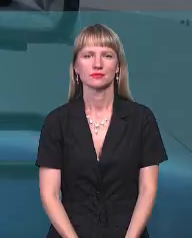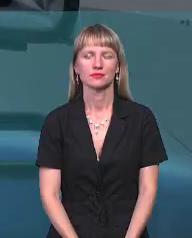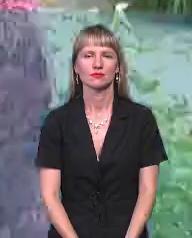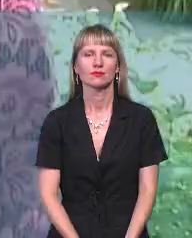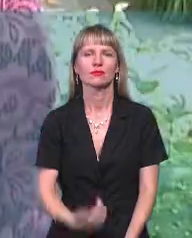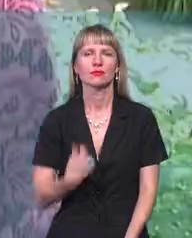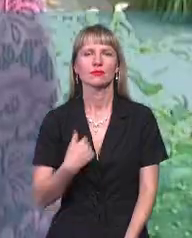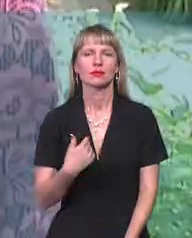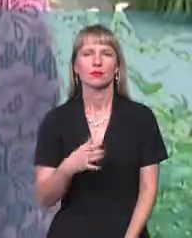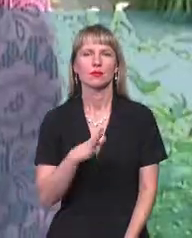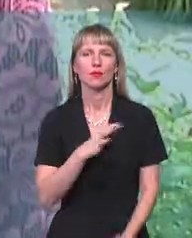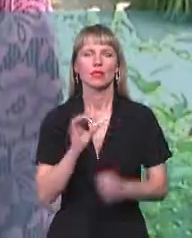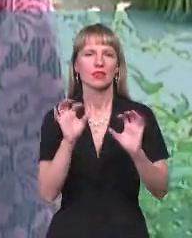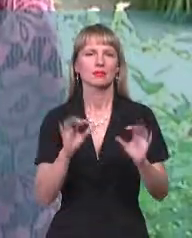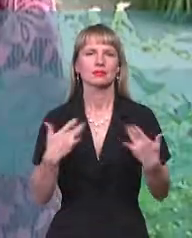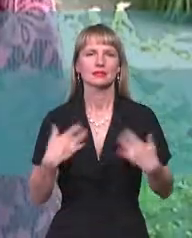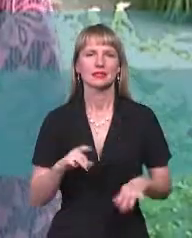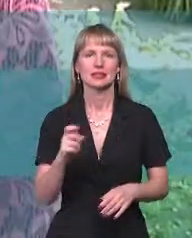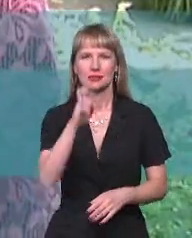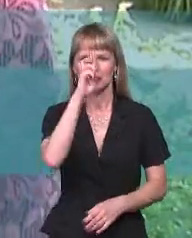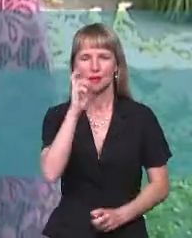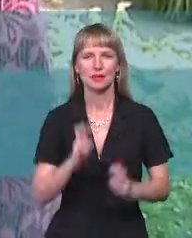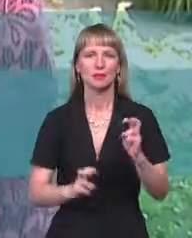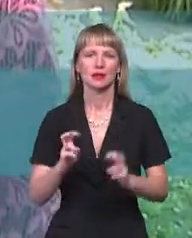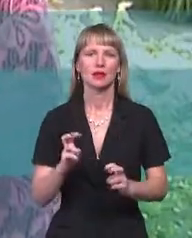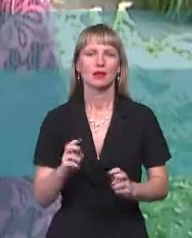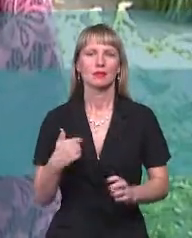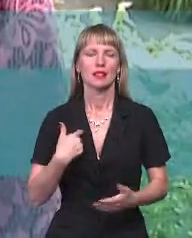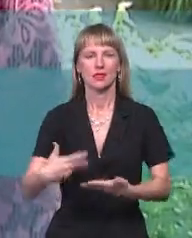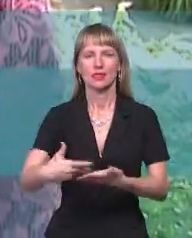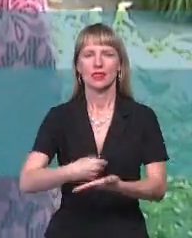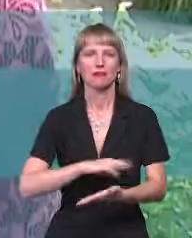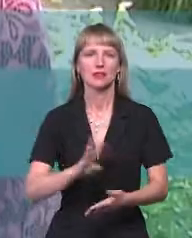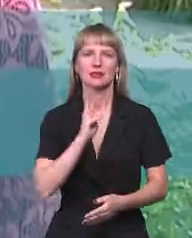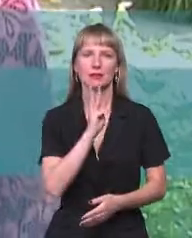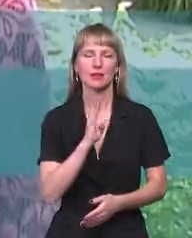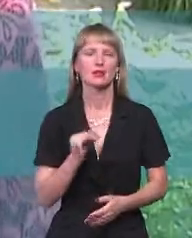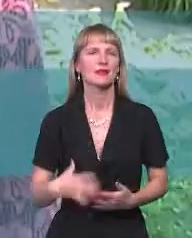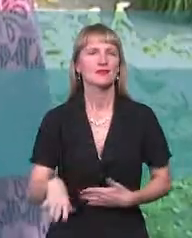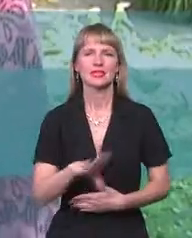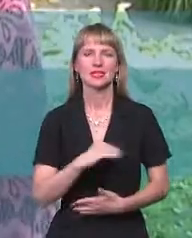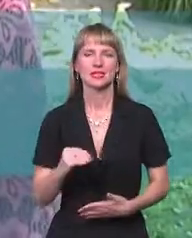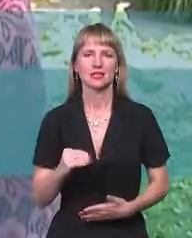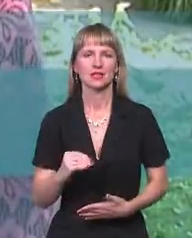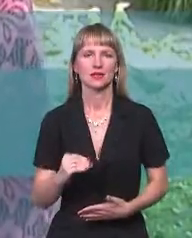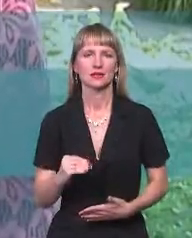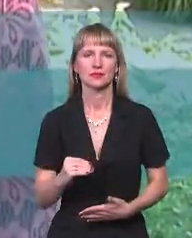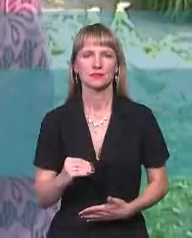Я була незаконно звільнена з державного підприємства, мені не виплатили заробітну плату і всі